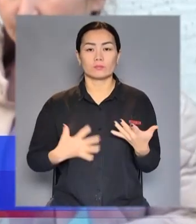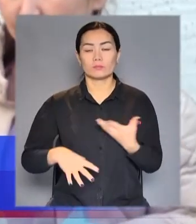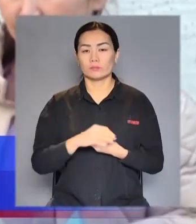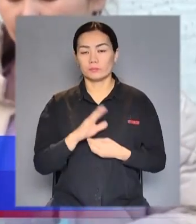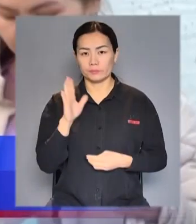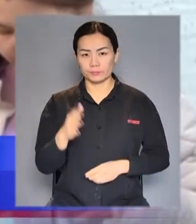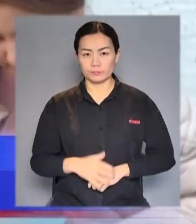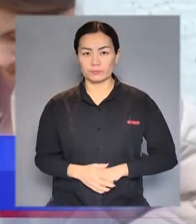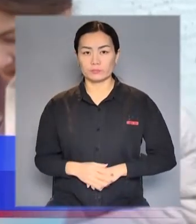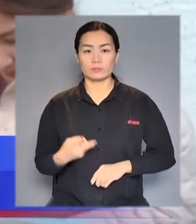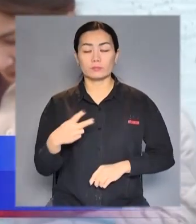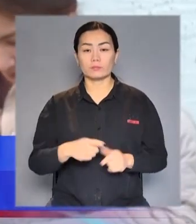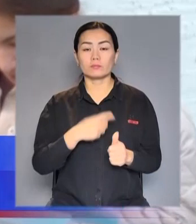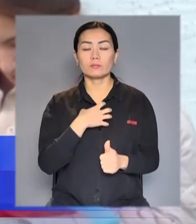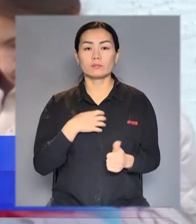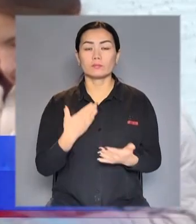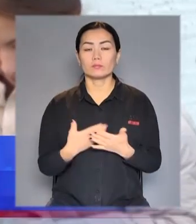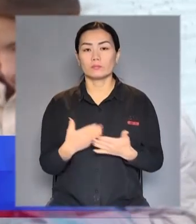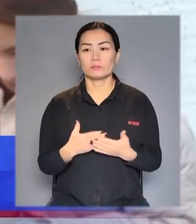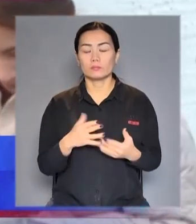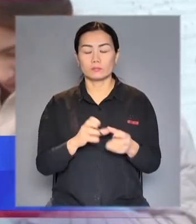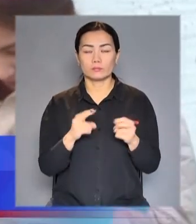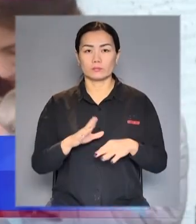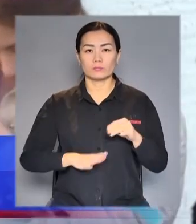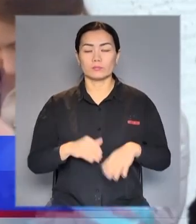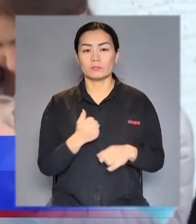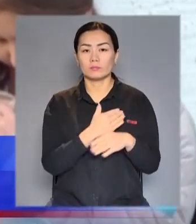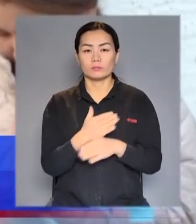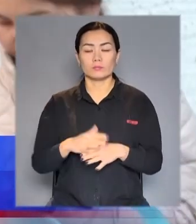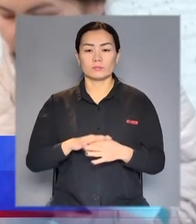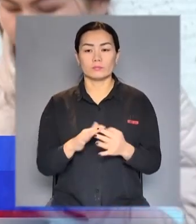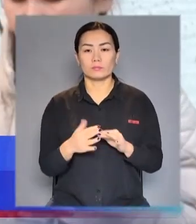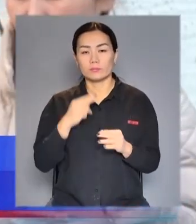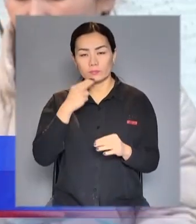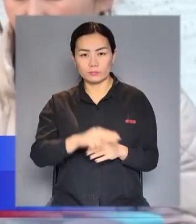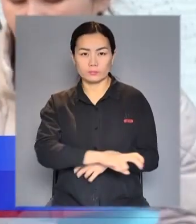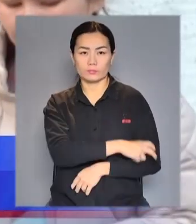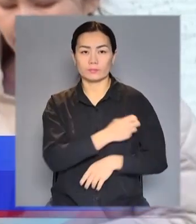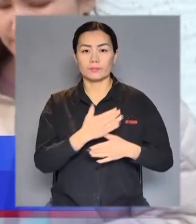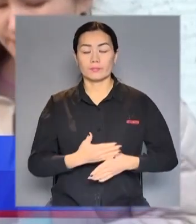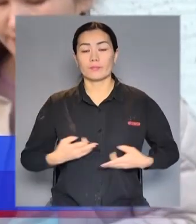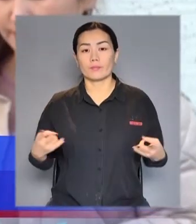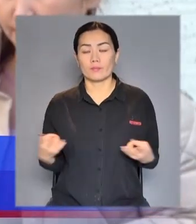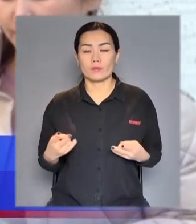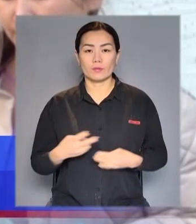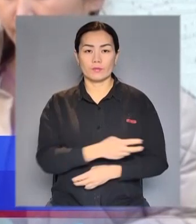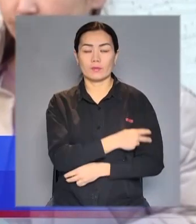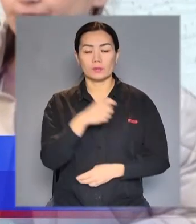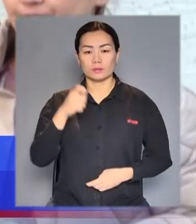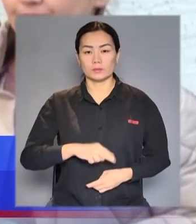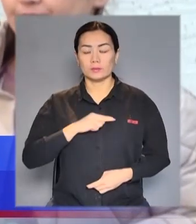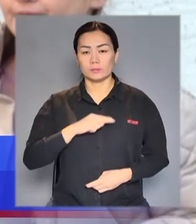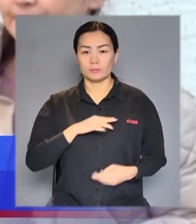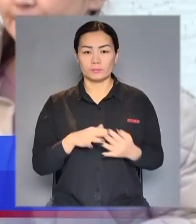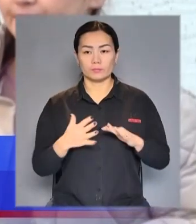необходимым оборудованием. Второй не менее важный вопрос – привлечение специалистов для оказания населению качественной медицинской помощи. Врачам, приезжающим